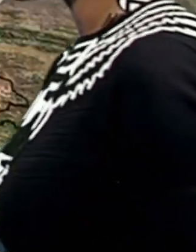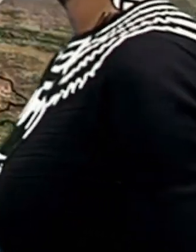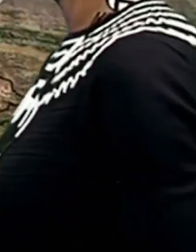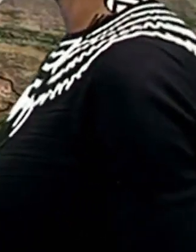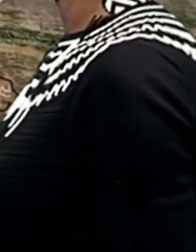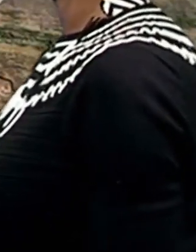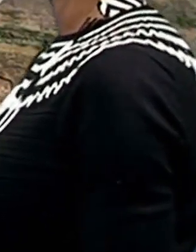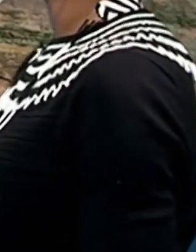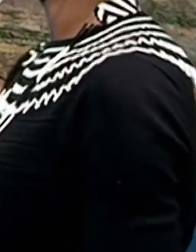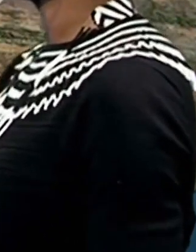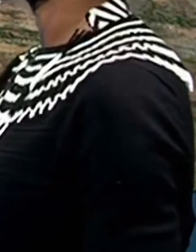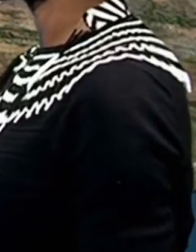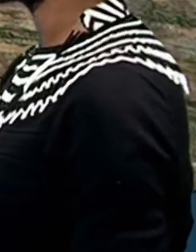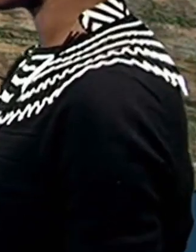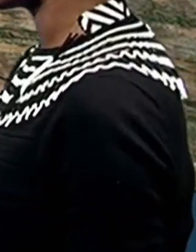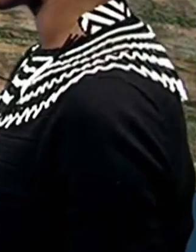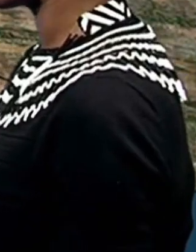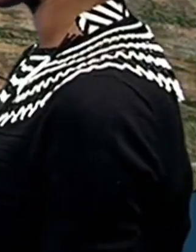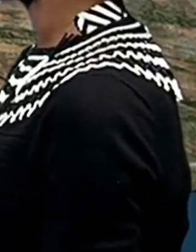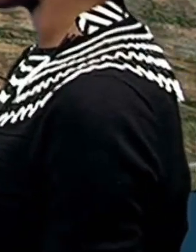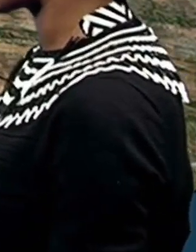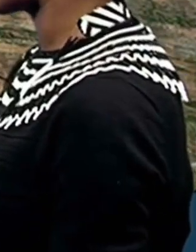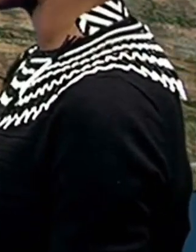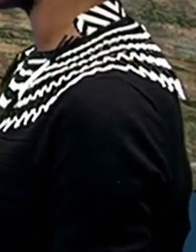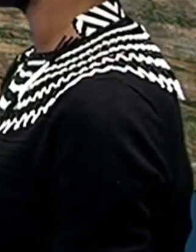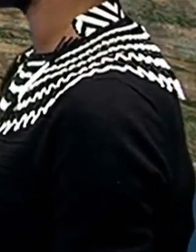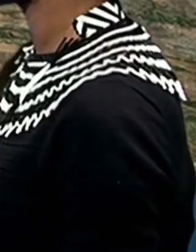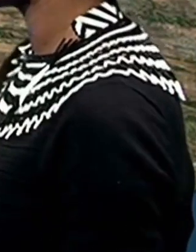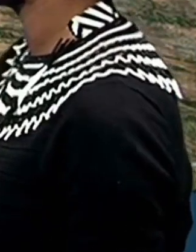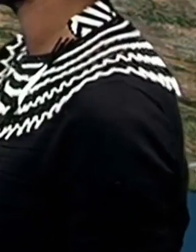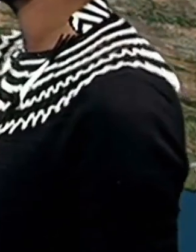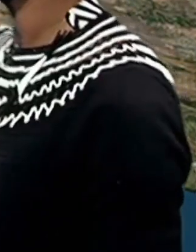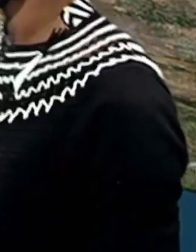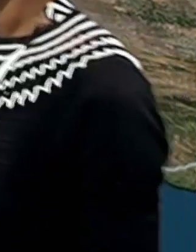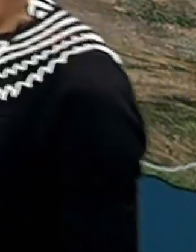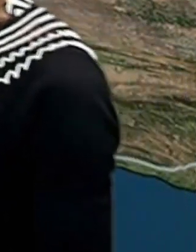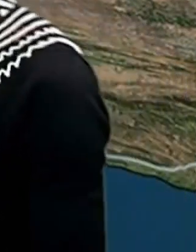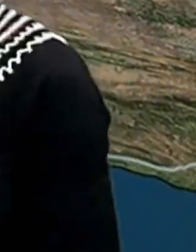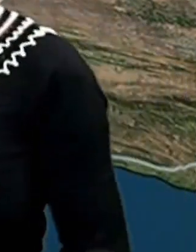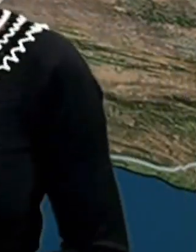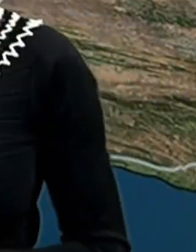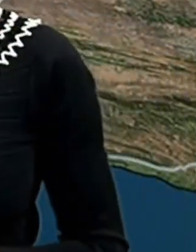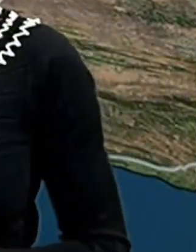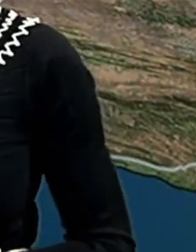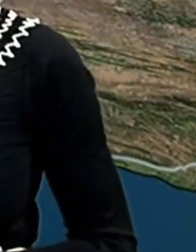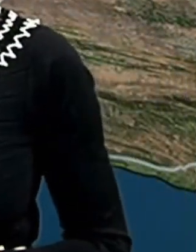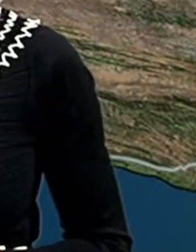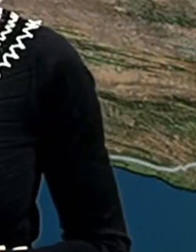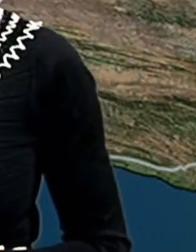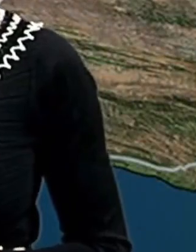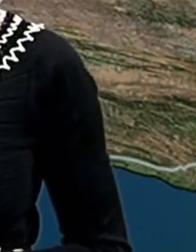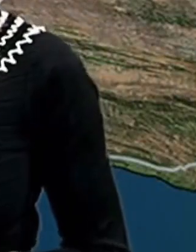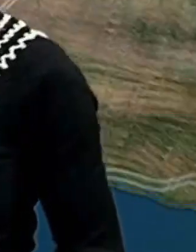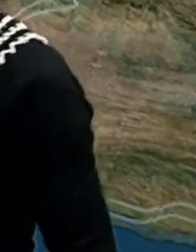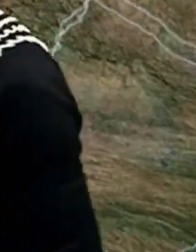Beaufort West ka digata di le 20 go a go di le 27, Worcester ka digata di le 10 go a go di